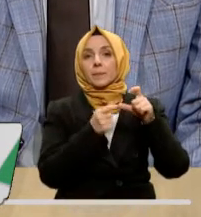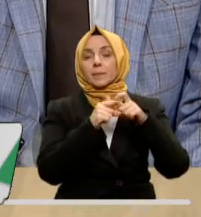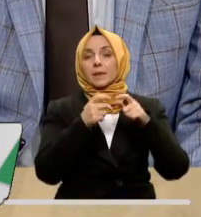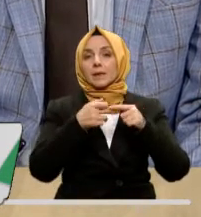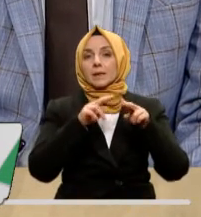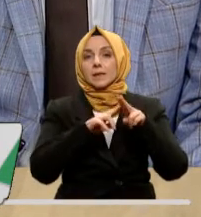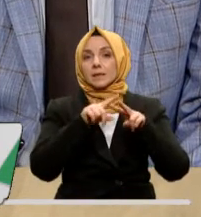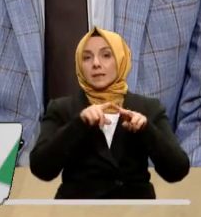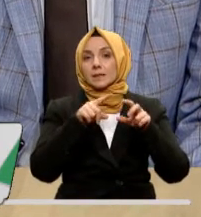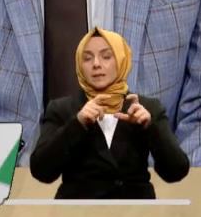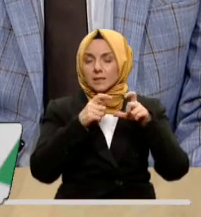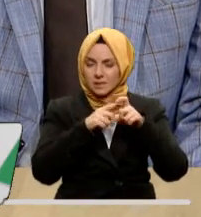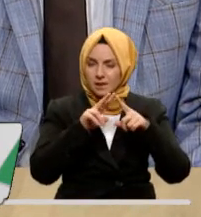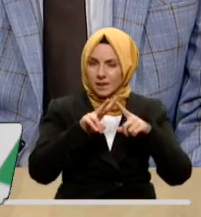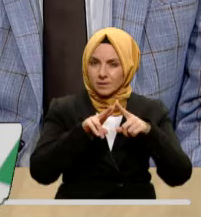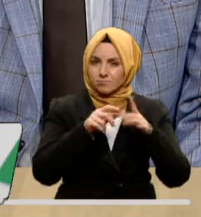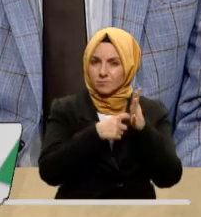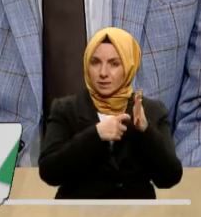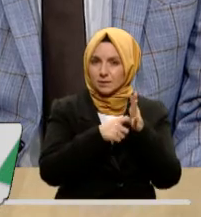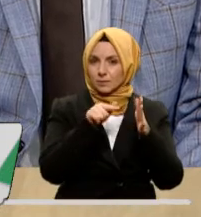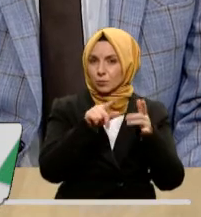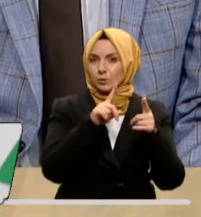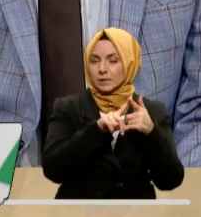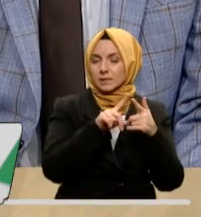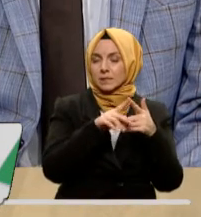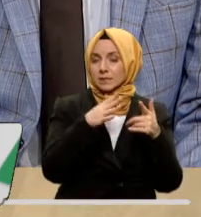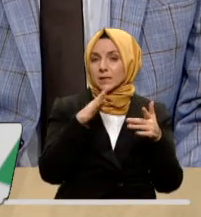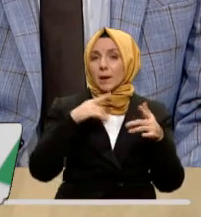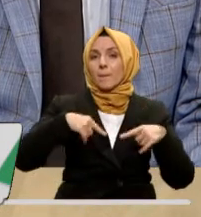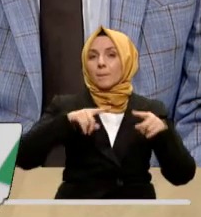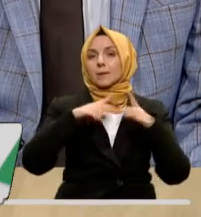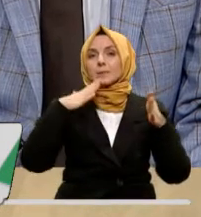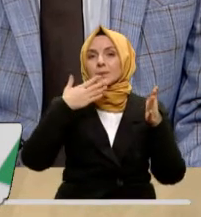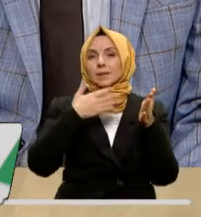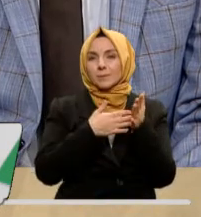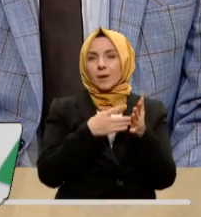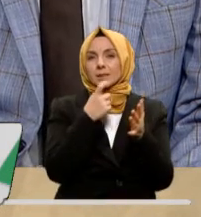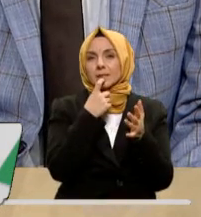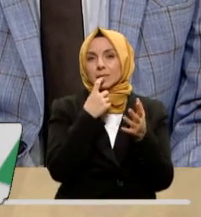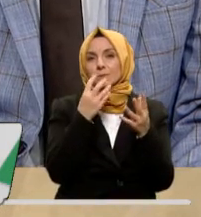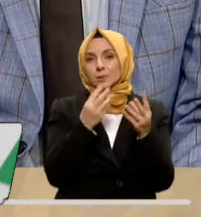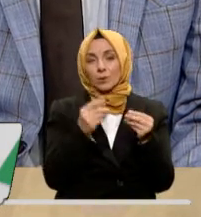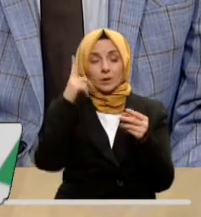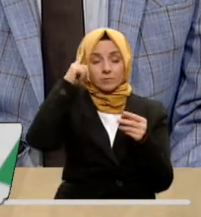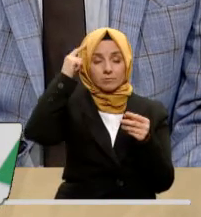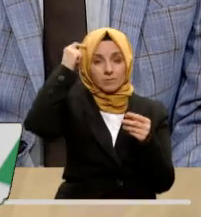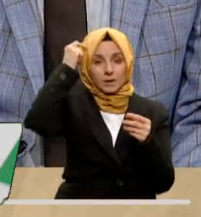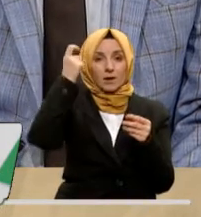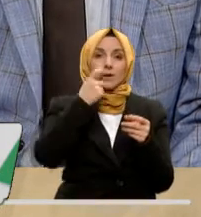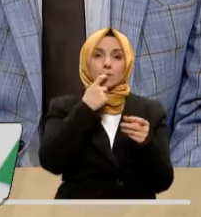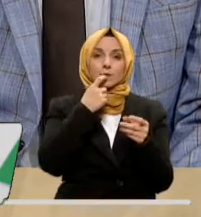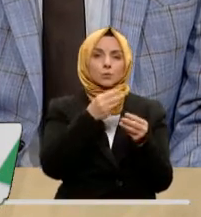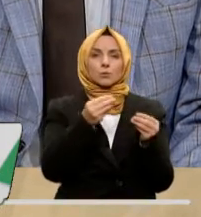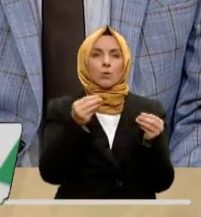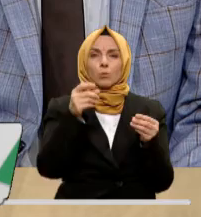eden ve bir de bu ibadet dilimiz olan Arapça ki Dünyada pek çok ülkede konuşuluyor